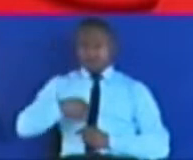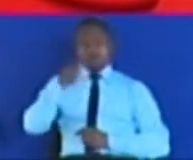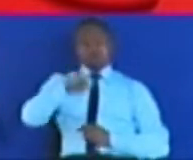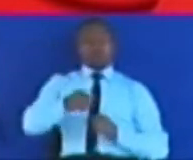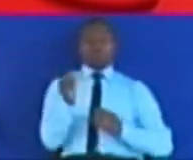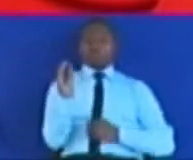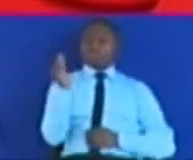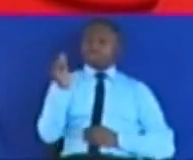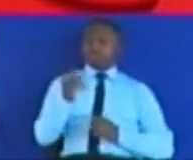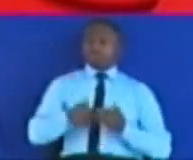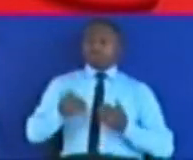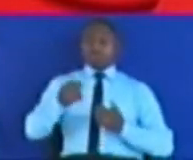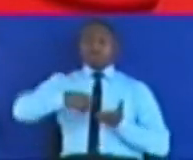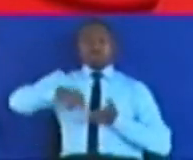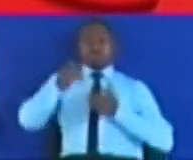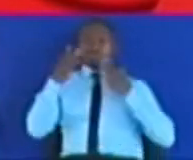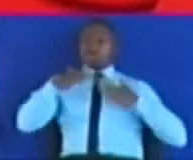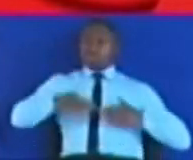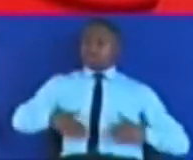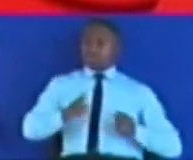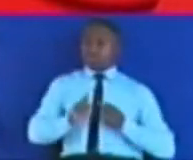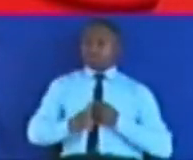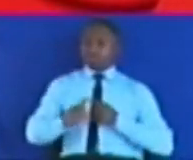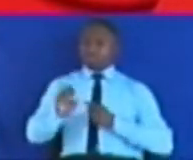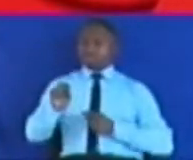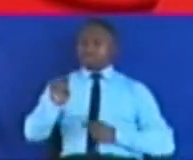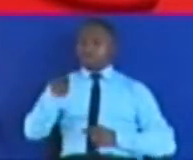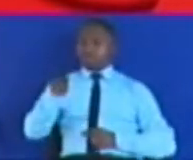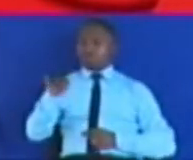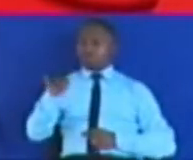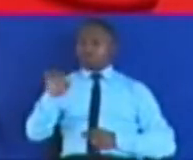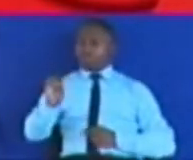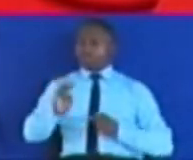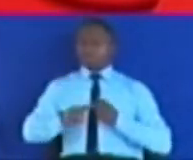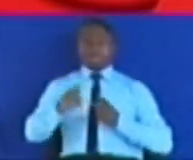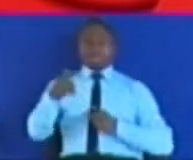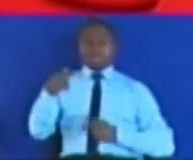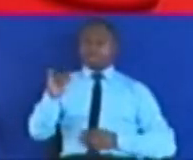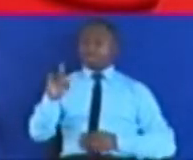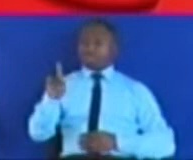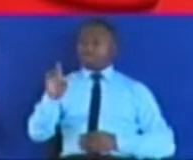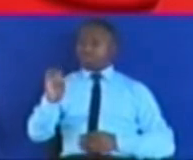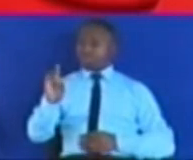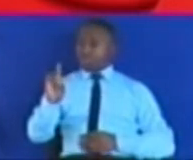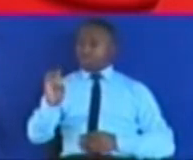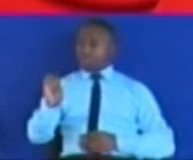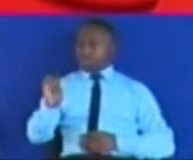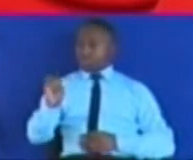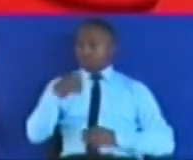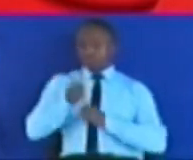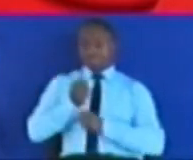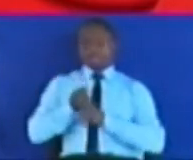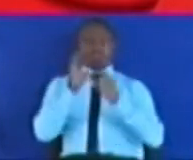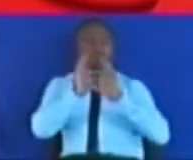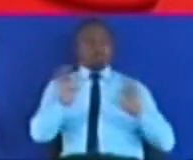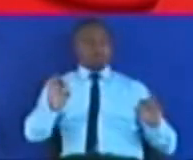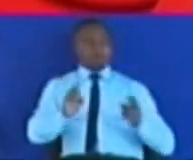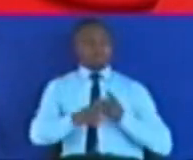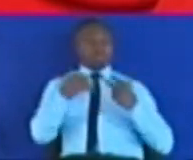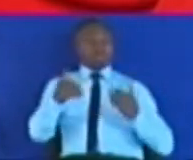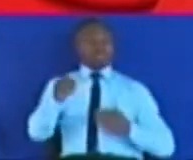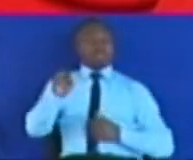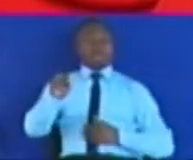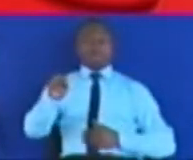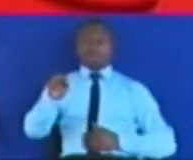Shinyanga. Kituo cha afya Sala na Samuye pamoja na Tinde vinafanya kazi. Tinde kinafanya kazi vizuri sana. Lakini Salawe